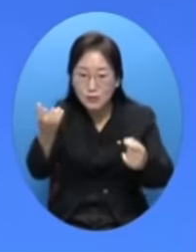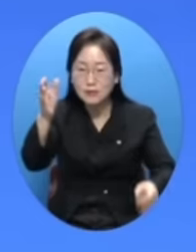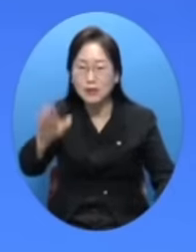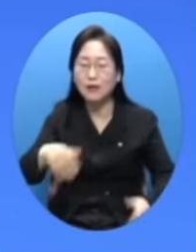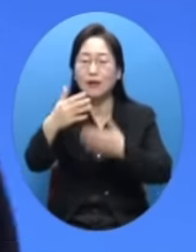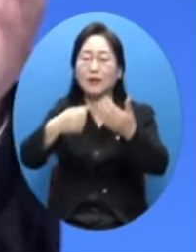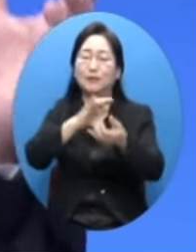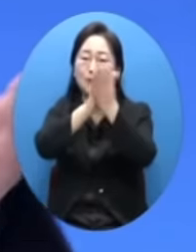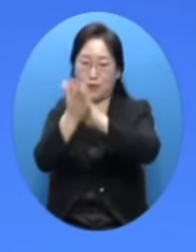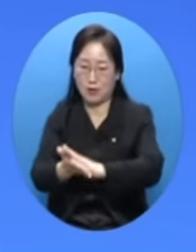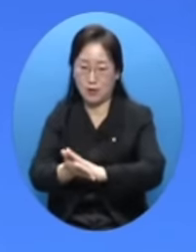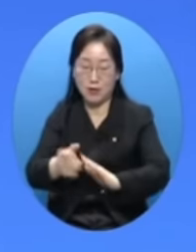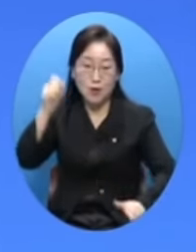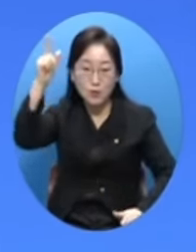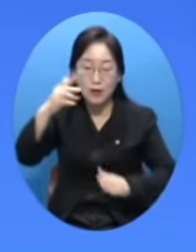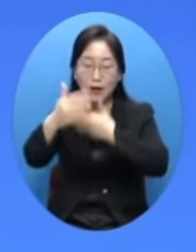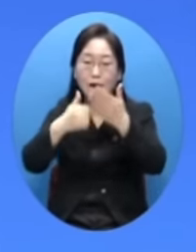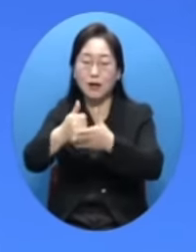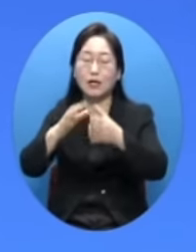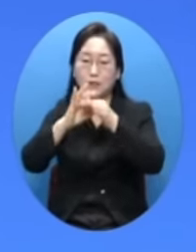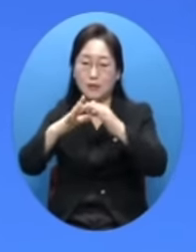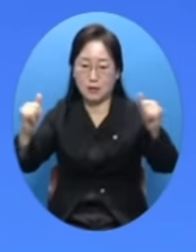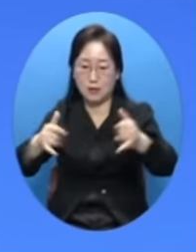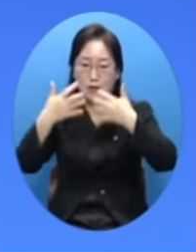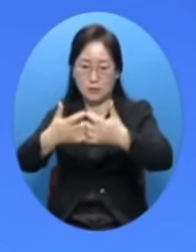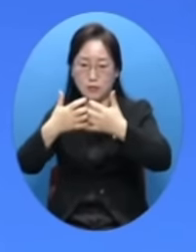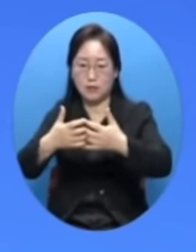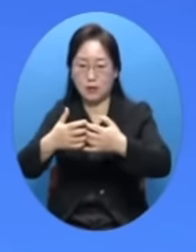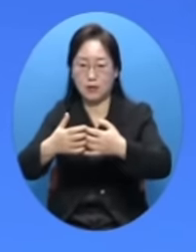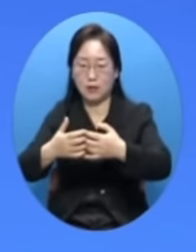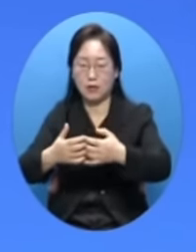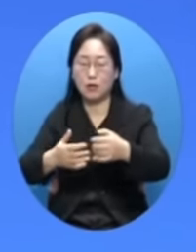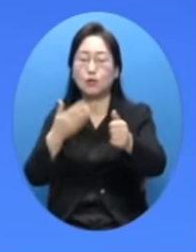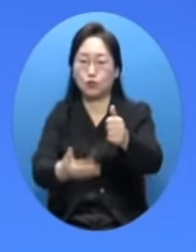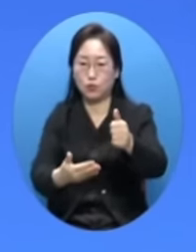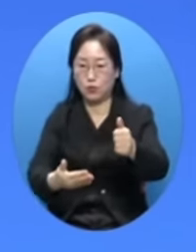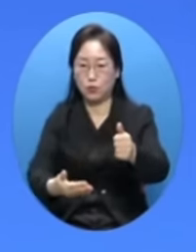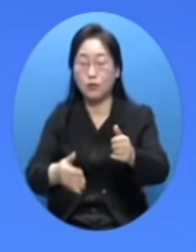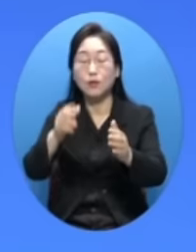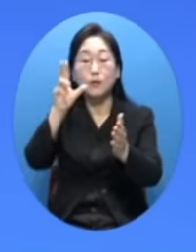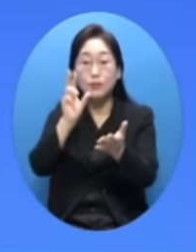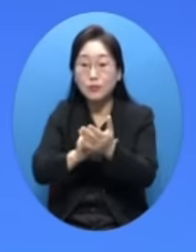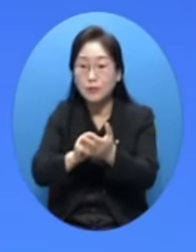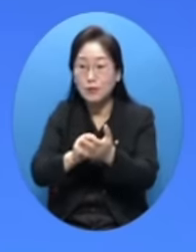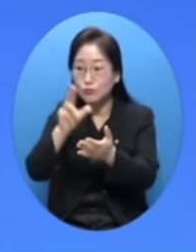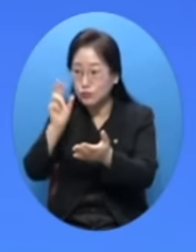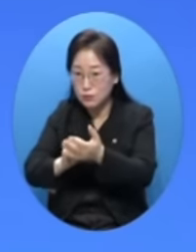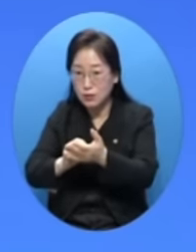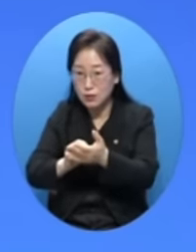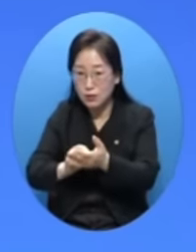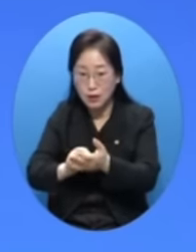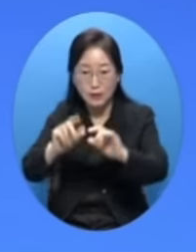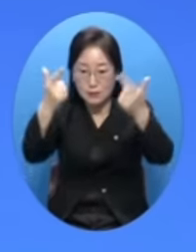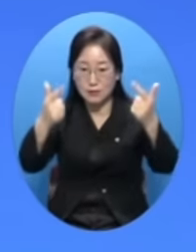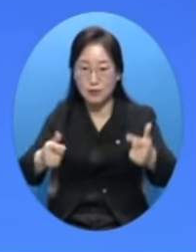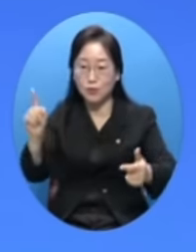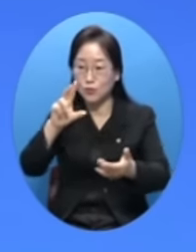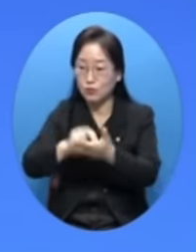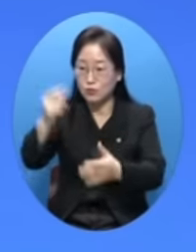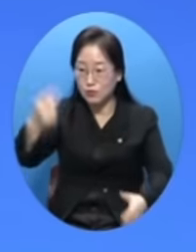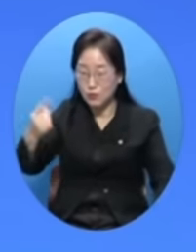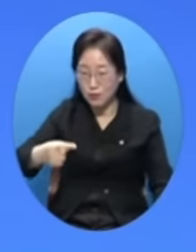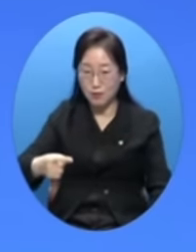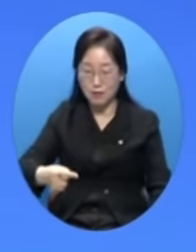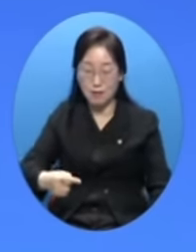변화시켜서 위대한 하나님의 타자기로 만들어 주신 것입니다 더 이상 이제는 문제가 문제가 아닌 것입니다 어떤 문제가 나가도 우리는 세대